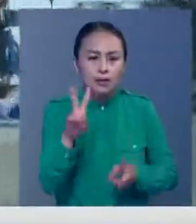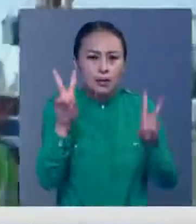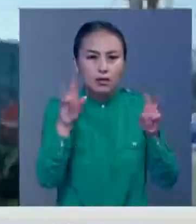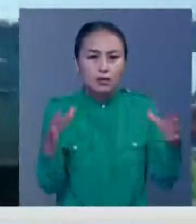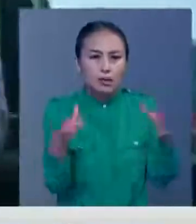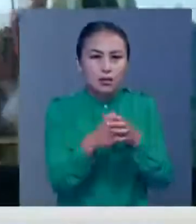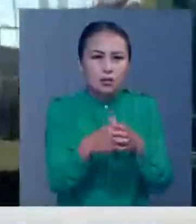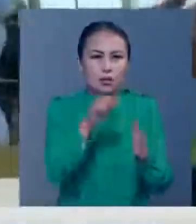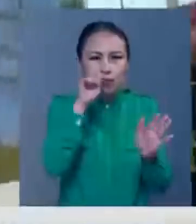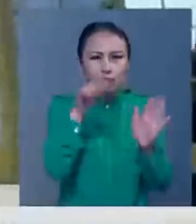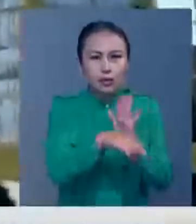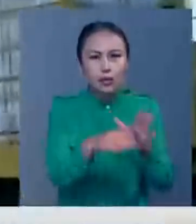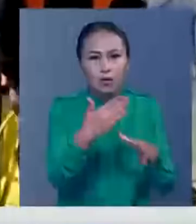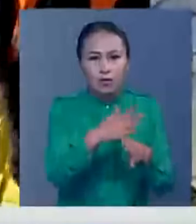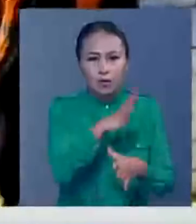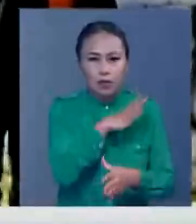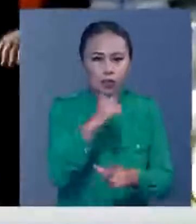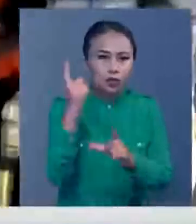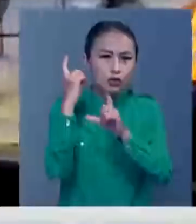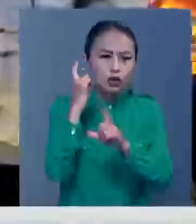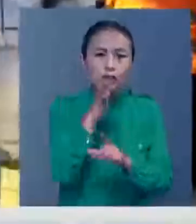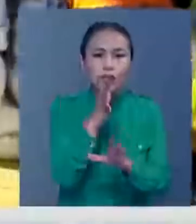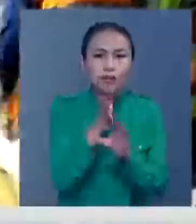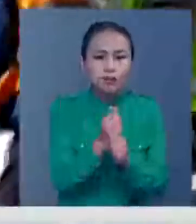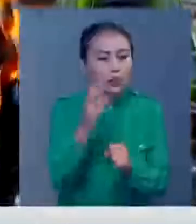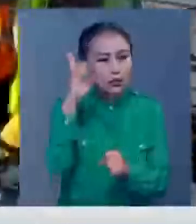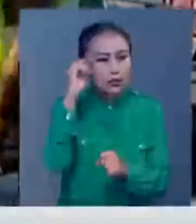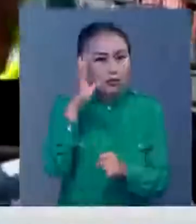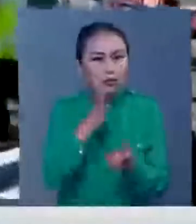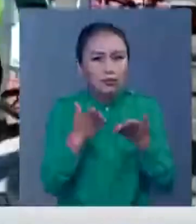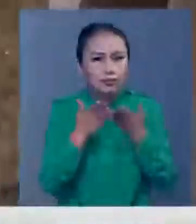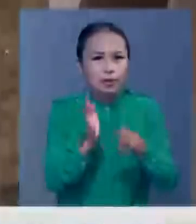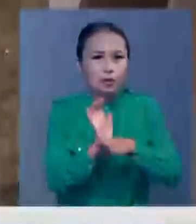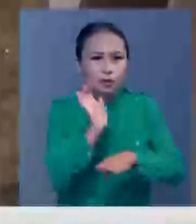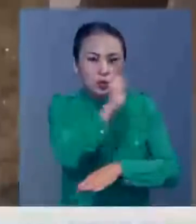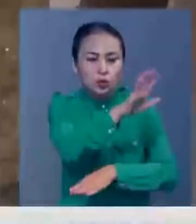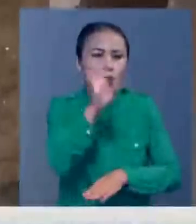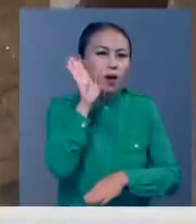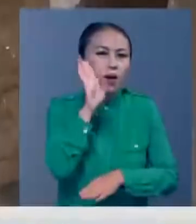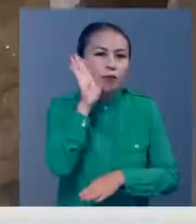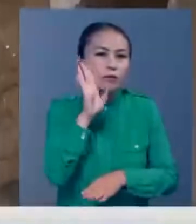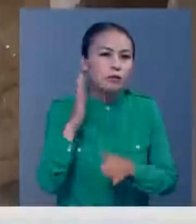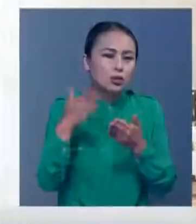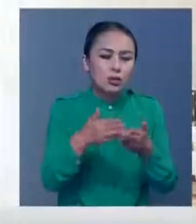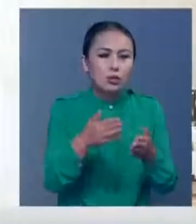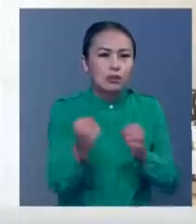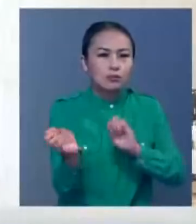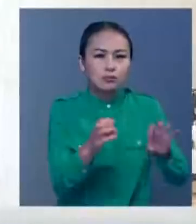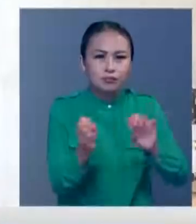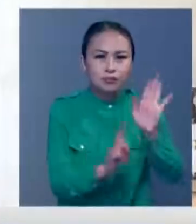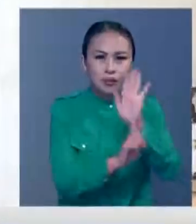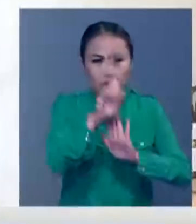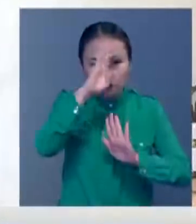бірлестігінің өкілдеріне араласуға тура келген. Жүк қысқа мерзімде жинақталып, кемемен жіберілді, су айлағына келген соң қоймаға түсірілді. Ол